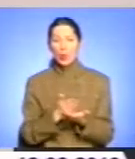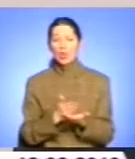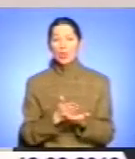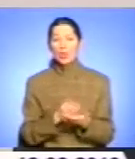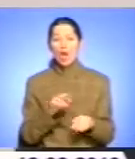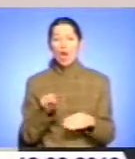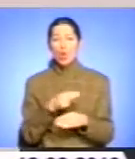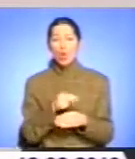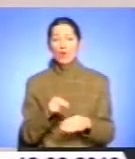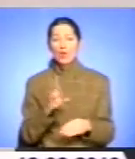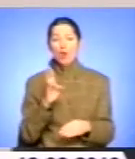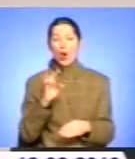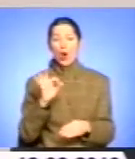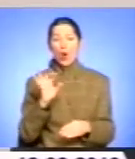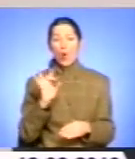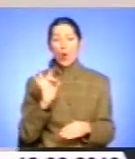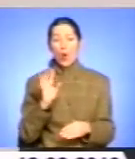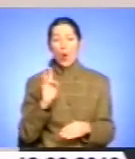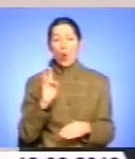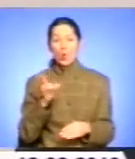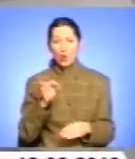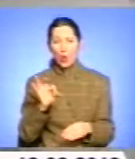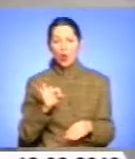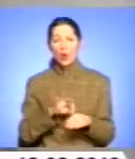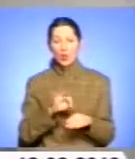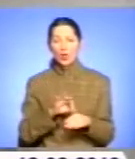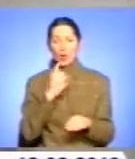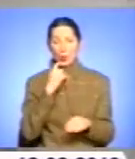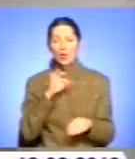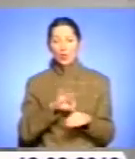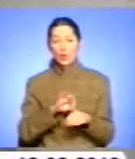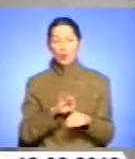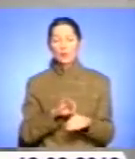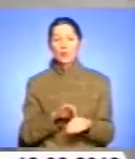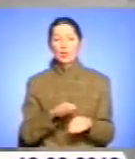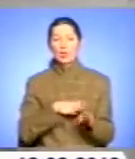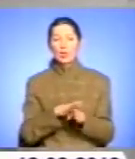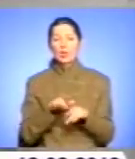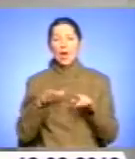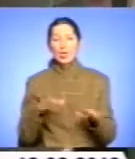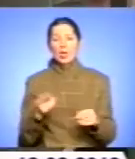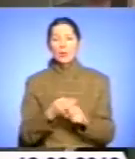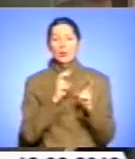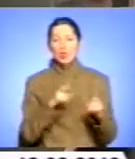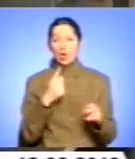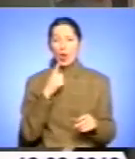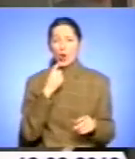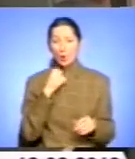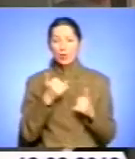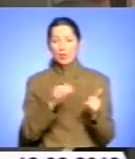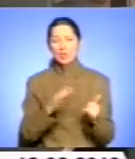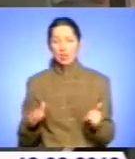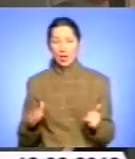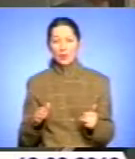лікування на онко- і онкогематологічні хвороби. Реалізація акції «Безпечна кров для тяжкохворих дітей Охматдиту» дасть змогу вже від наступного